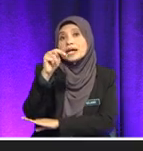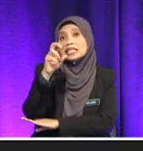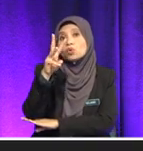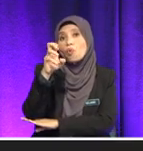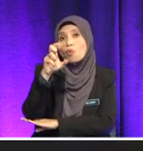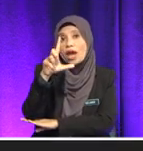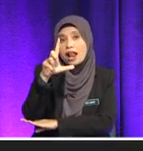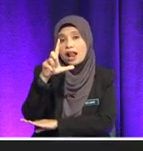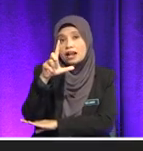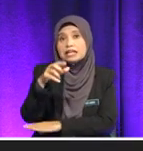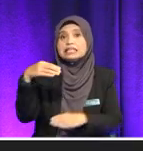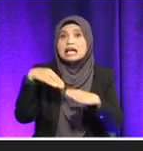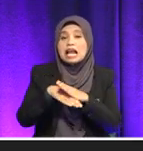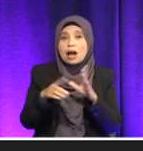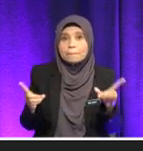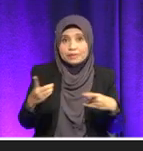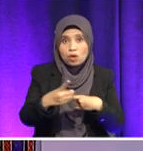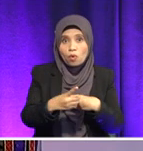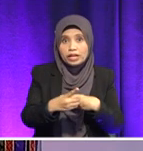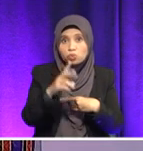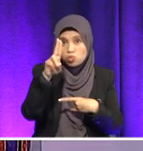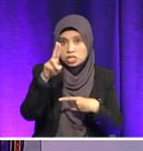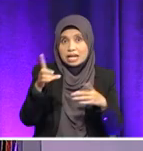dua dewan perundangan